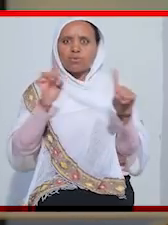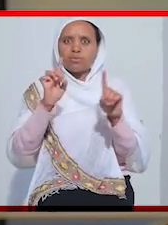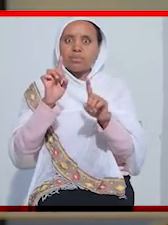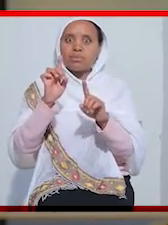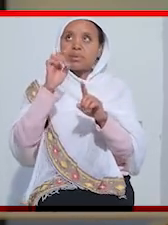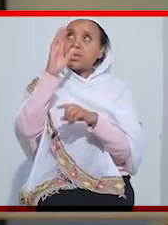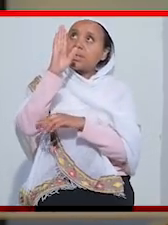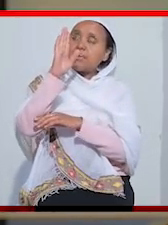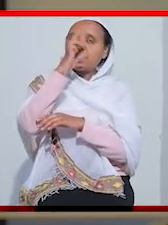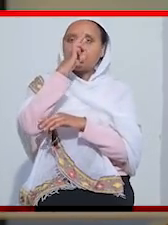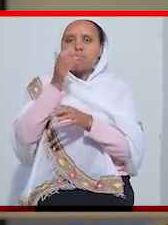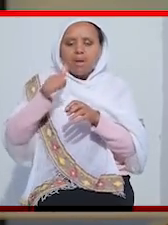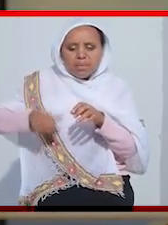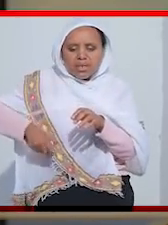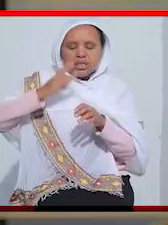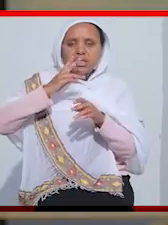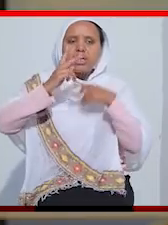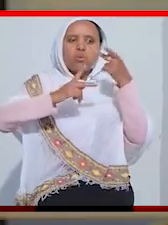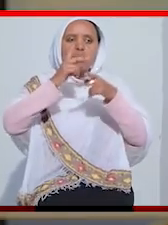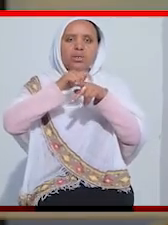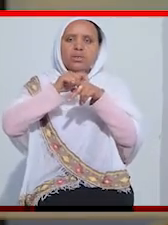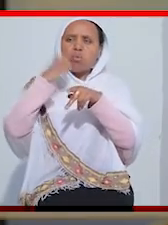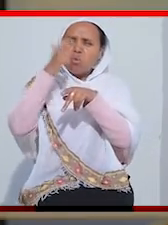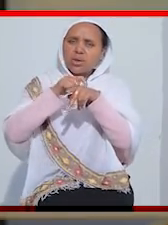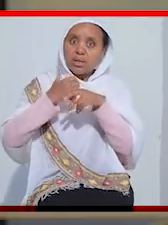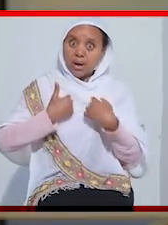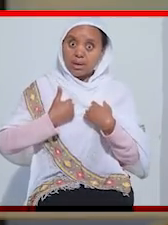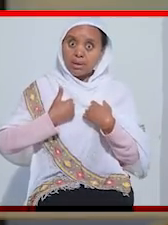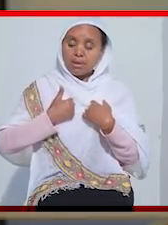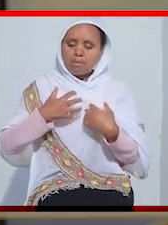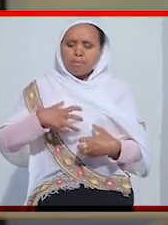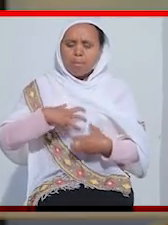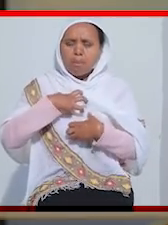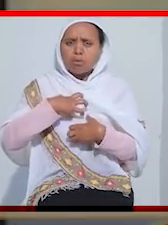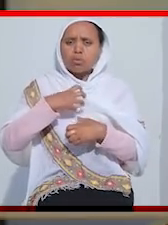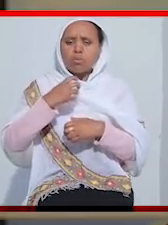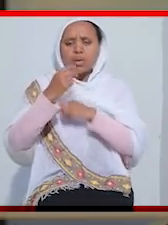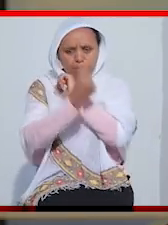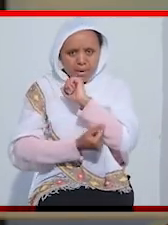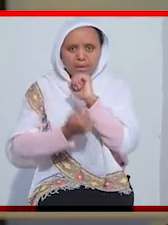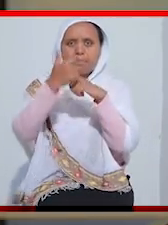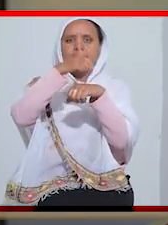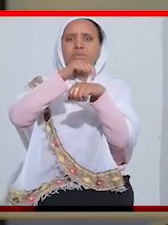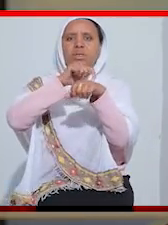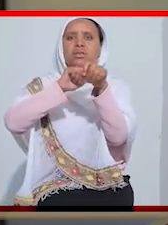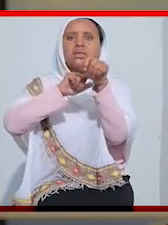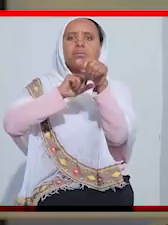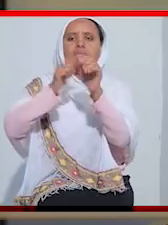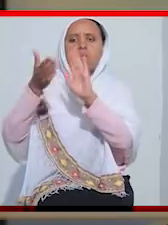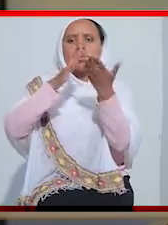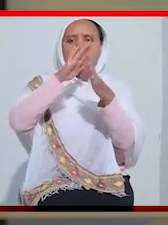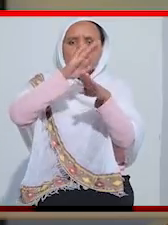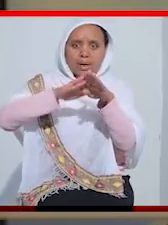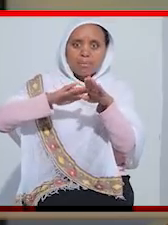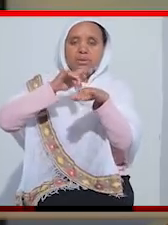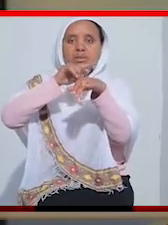የሚያውቋቸው አይደለም እግዚአብሔር በምህረት የሚጎበኝበት ጊዜ ሁሉ ጊዜ እንዳለ ሁሉ በማአትም ደግሞ የሚቀጣበት ጊዜውና ሰዓቱ